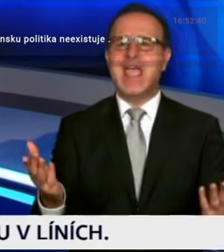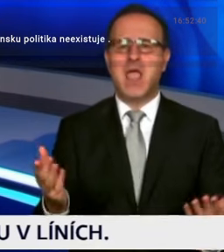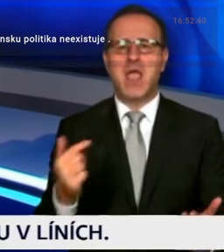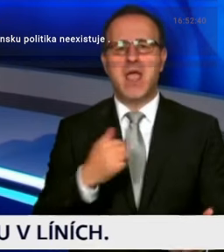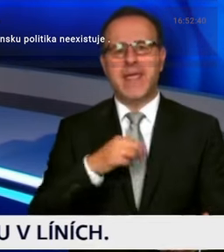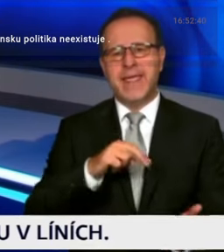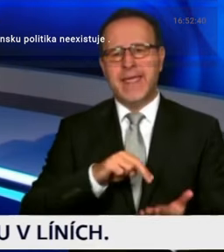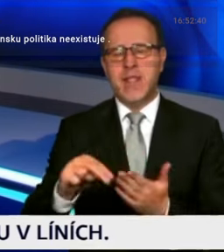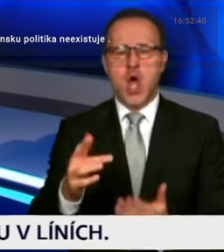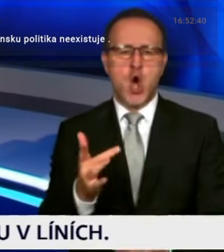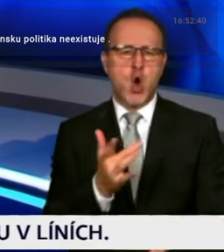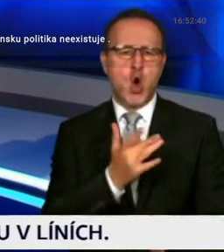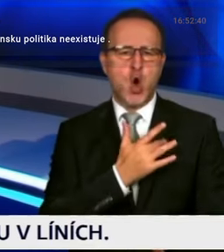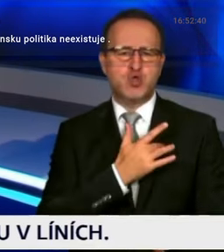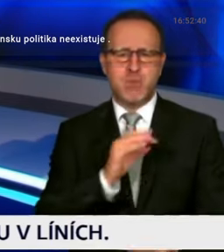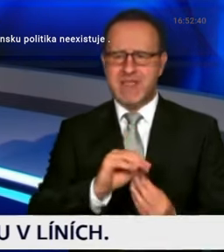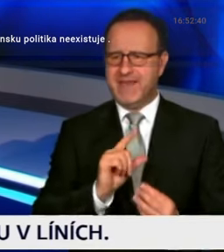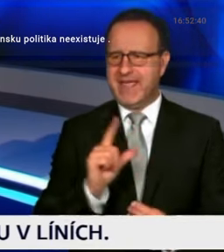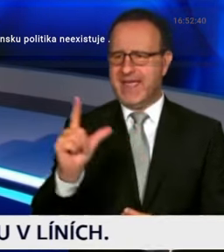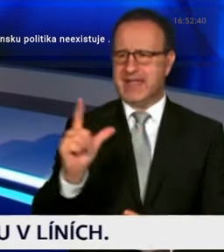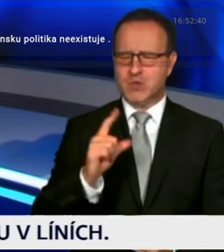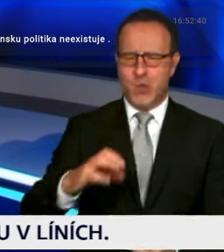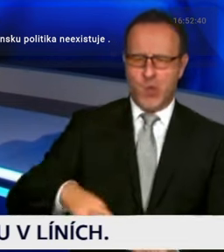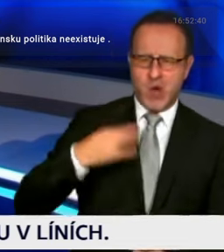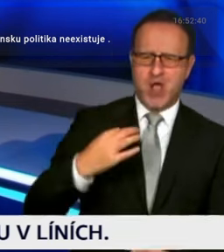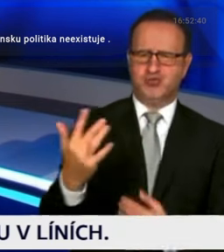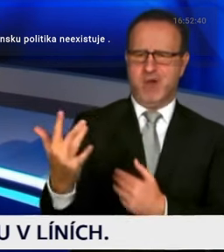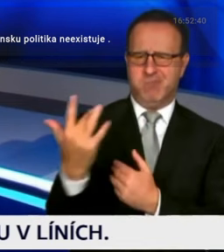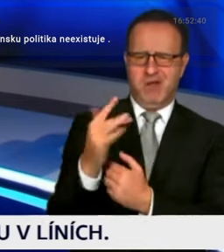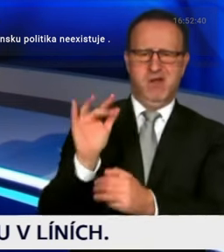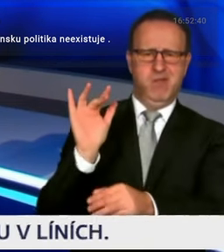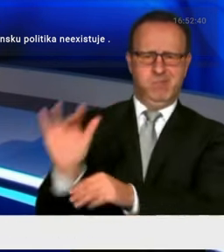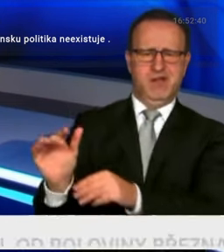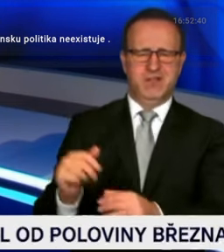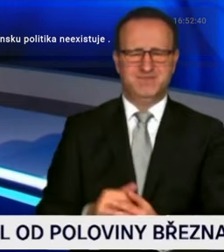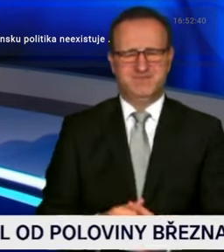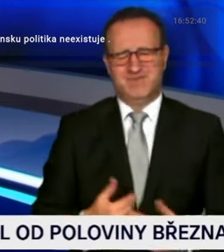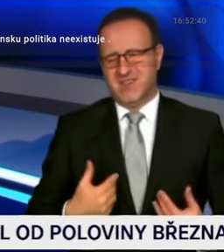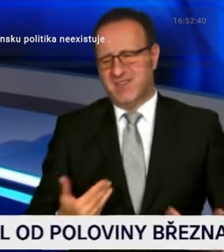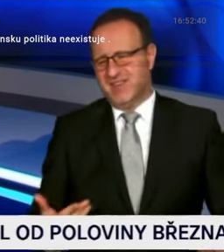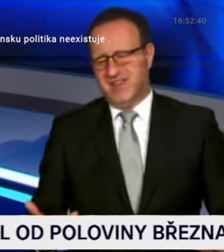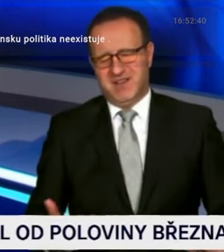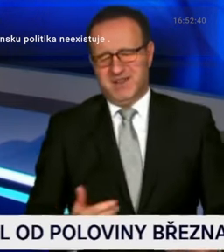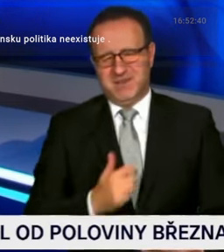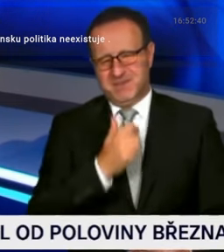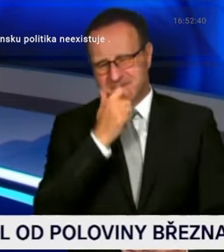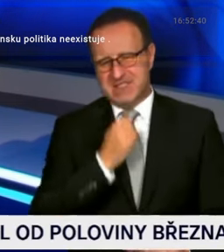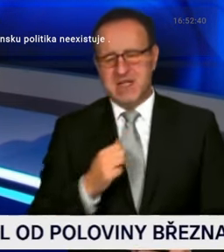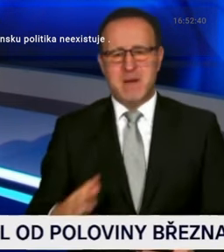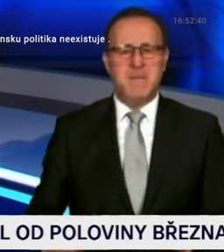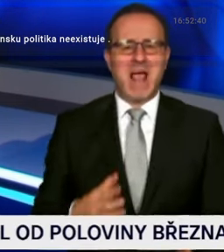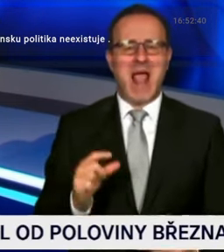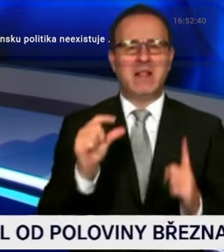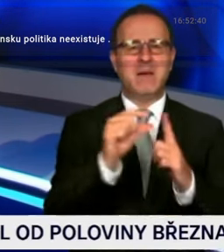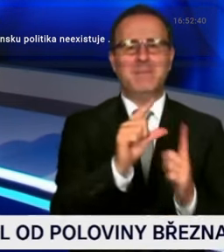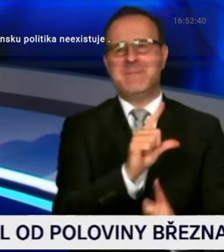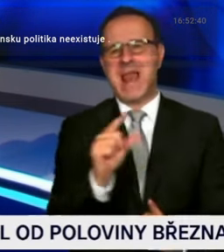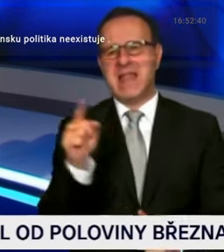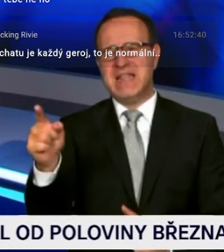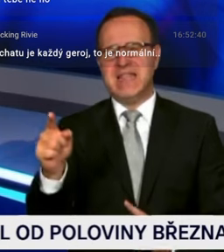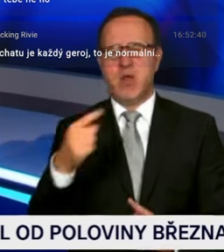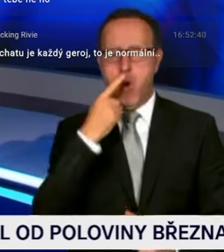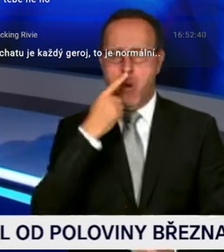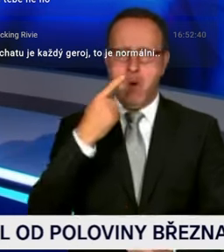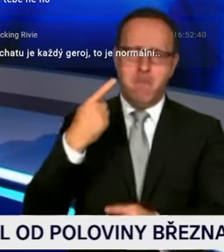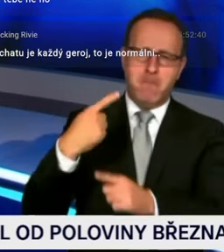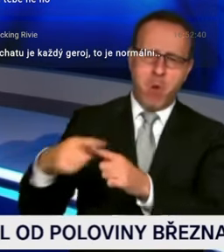osobných vecí mňa to celkom mrzí ŽM eh či pán je predmetom nejakého ako posmechu